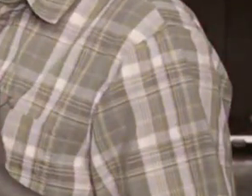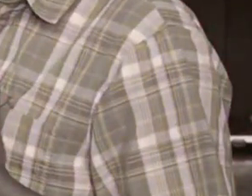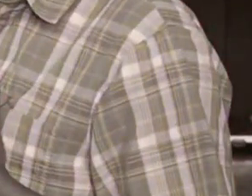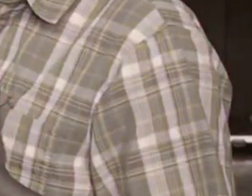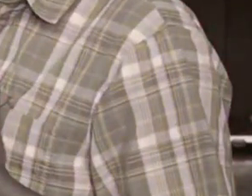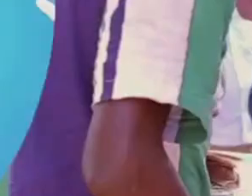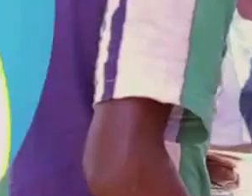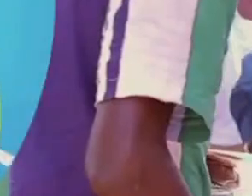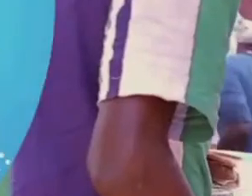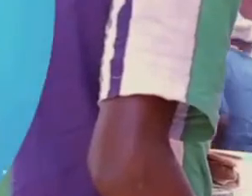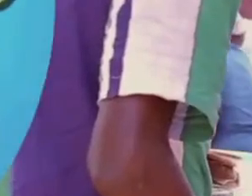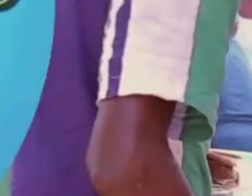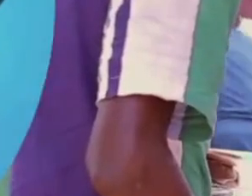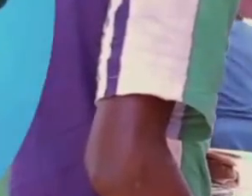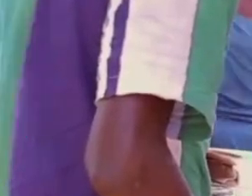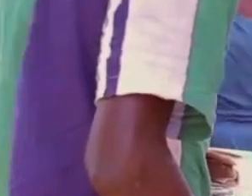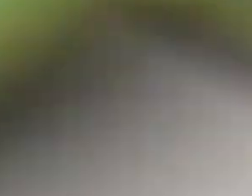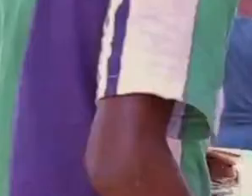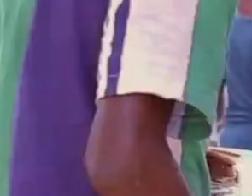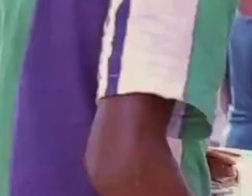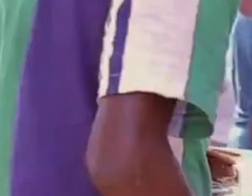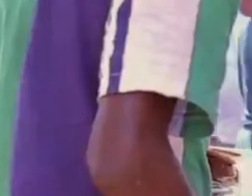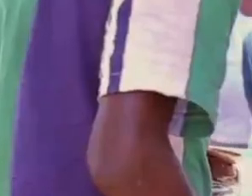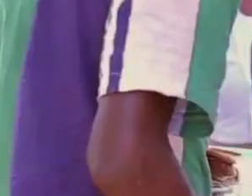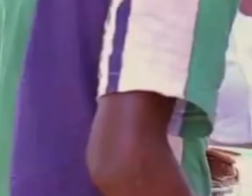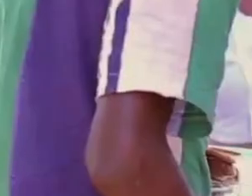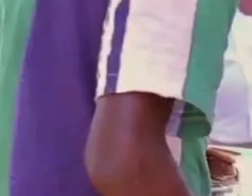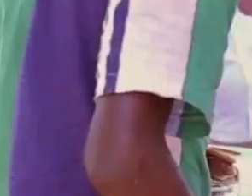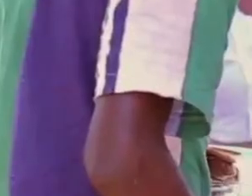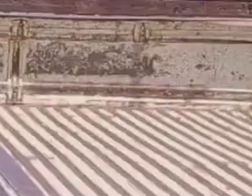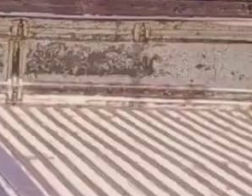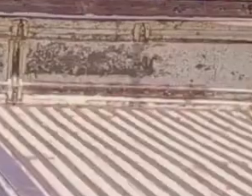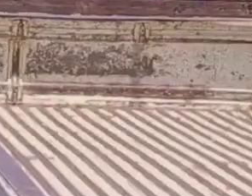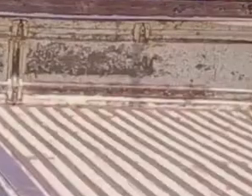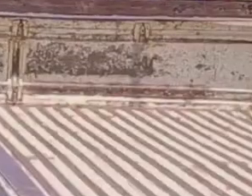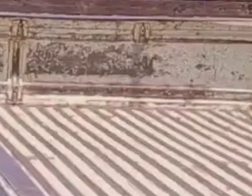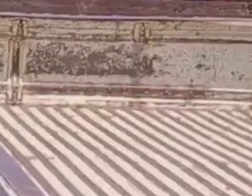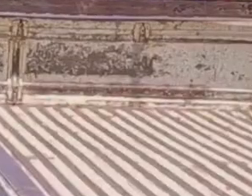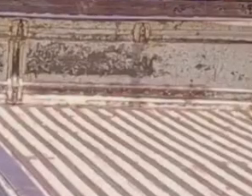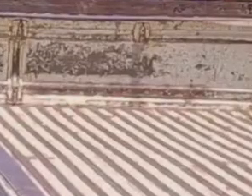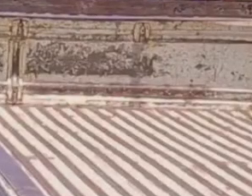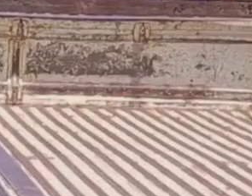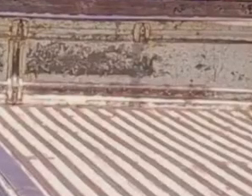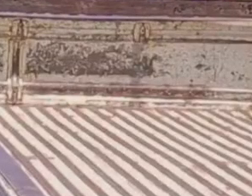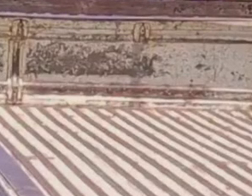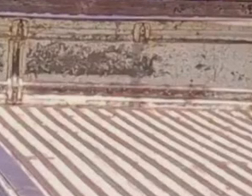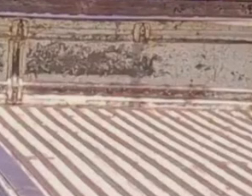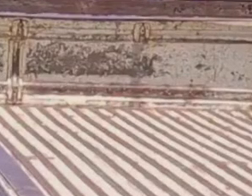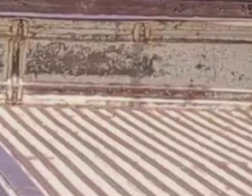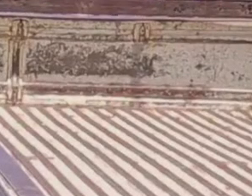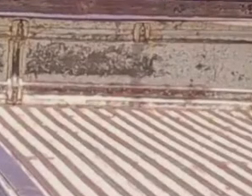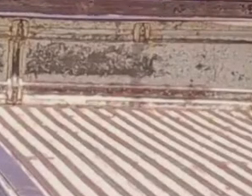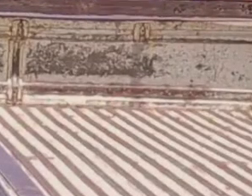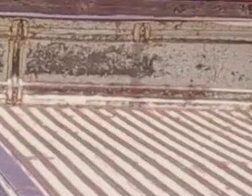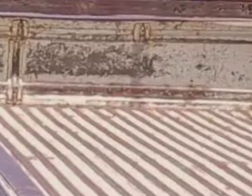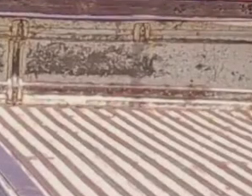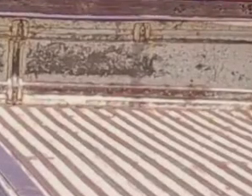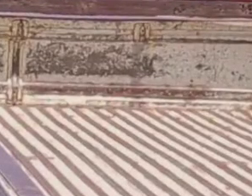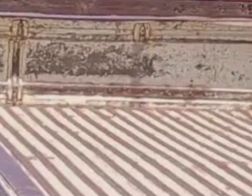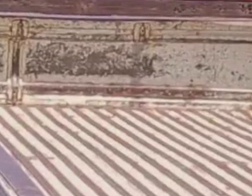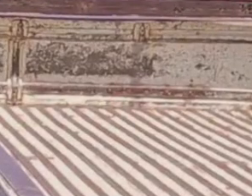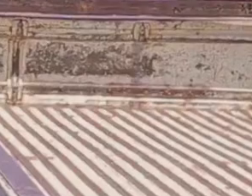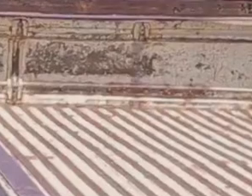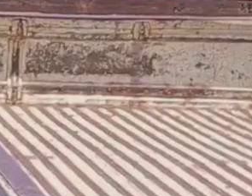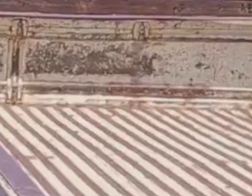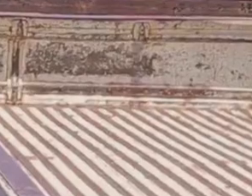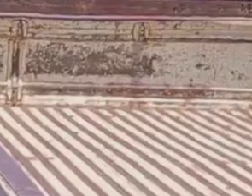nyamba. Tini chichi. Tini. Pozi ngao. Tini nambo jimanyi. Tini namba,